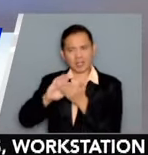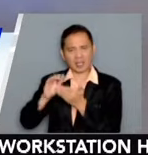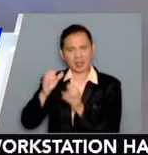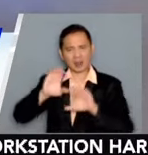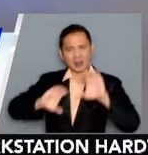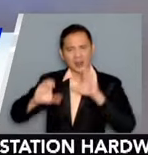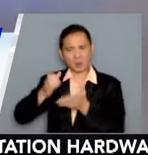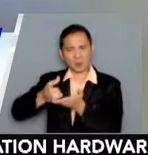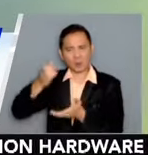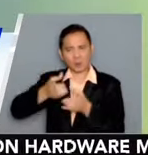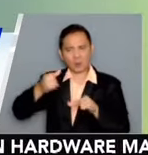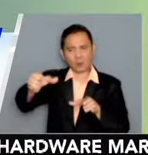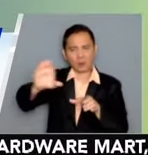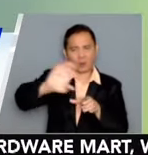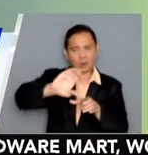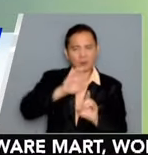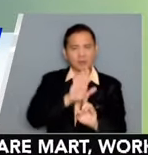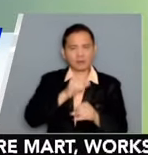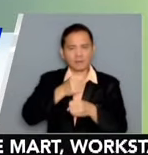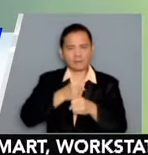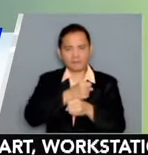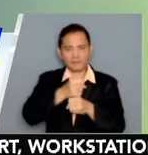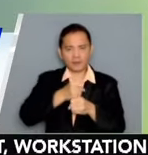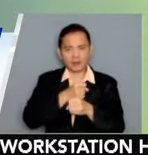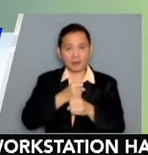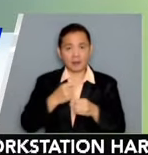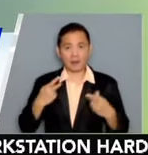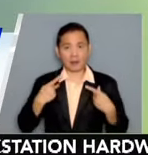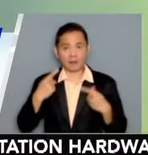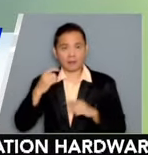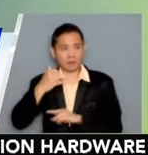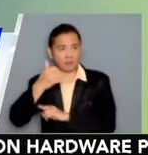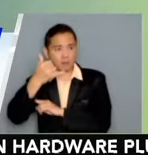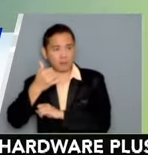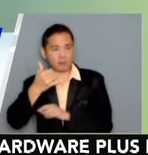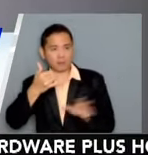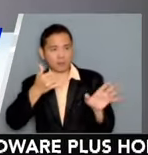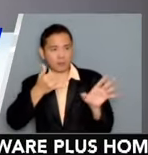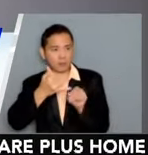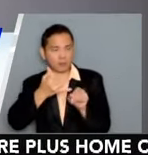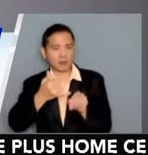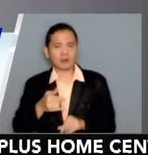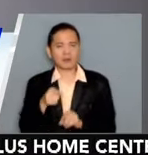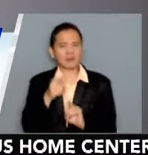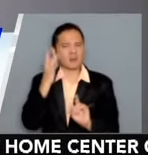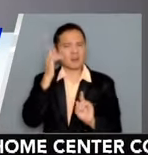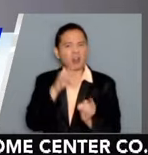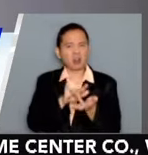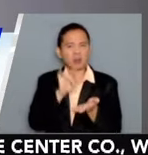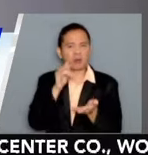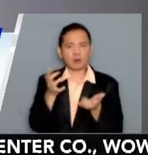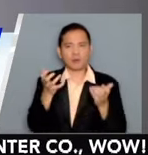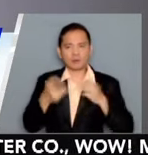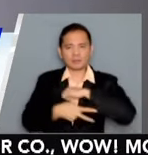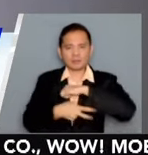target ng kanyang asawa na makuha ang kanyang mga benepisyo bilang miyembro ng U.S. Air Force. Aminado naman ang PhilAm sa krimen pero hindi na